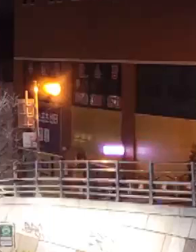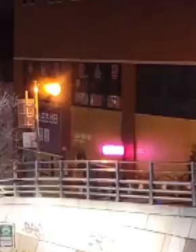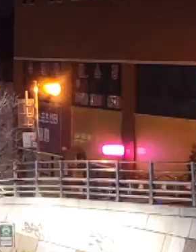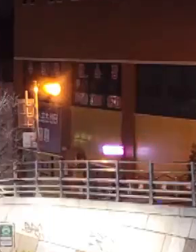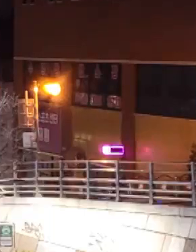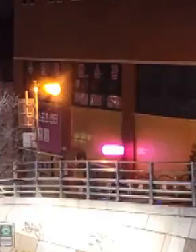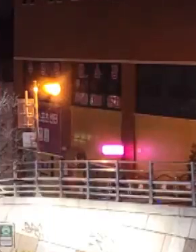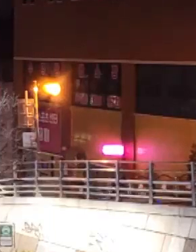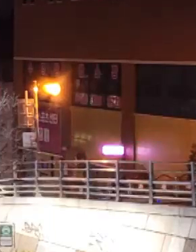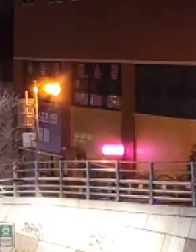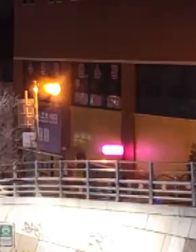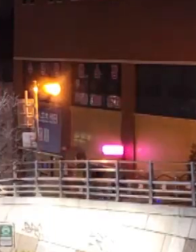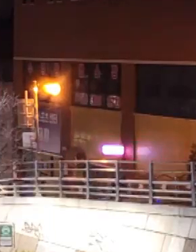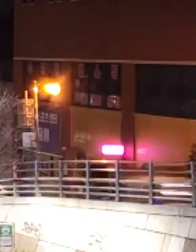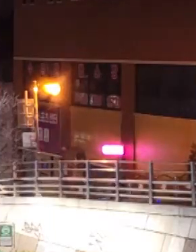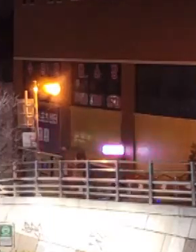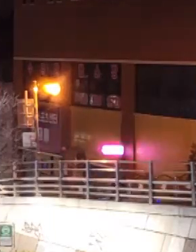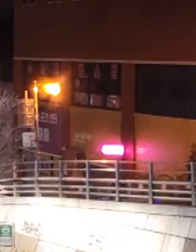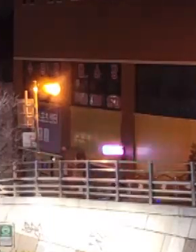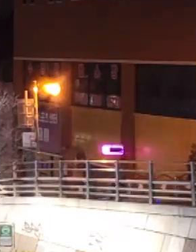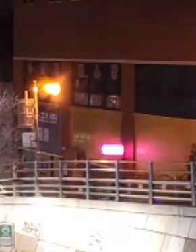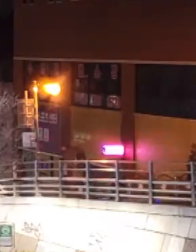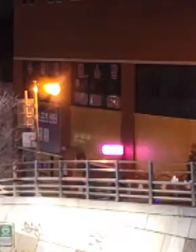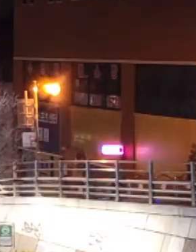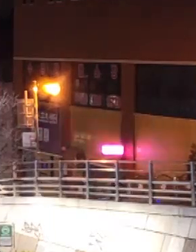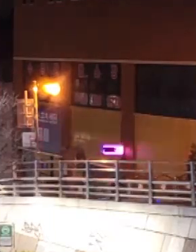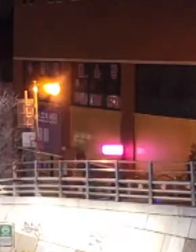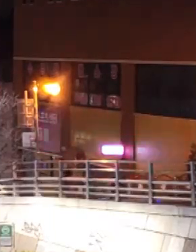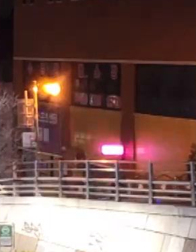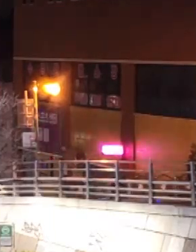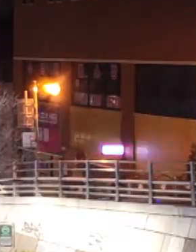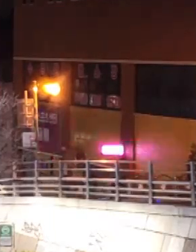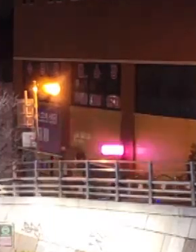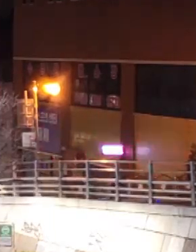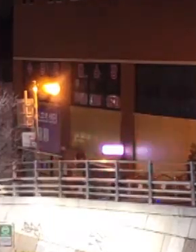여러분은 지금 CTS 뉴스를 시청하고 계십니다.